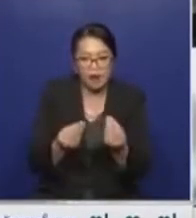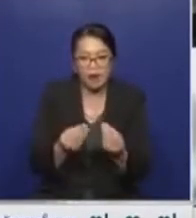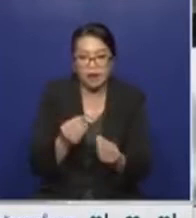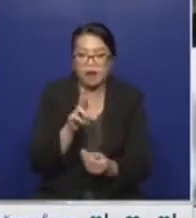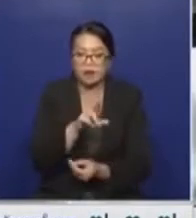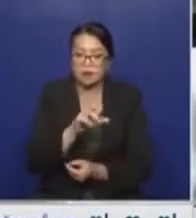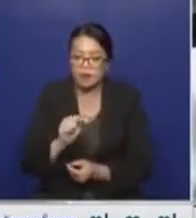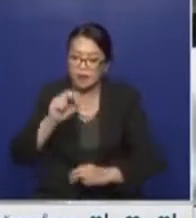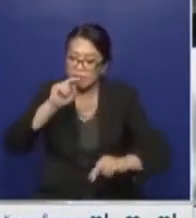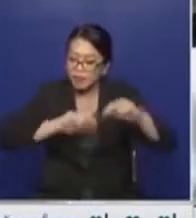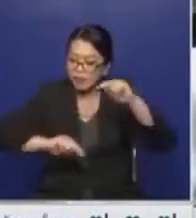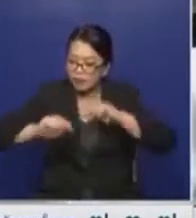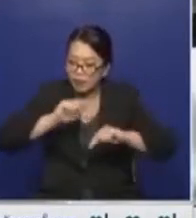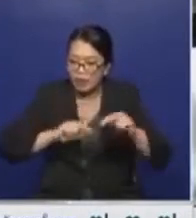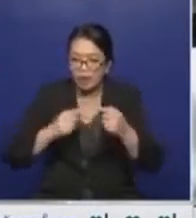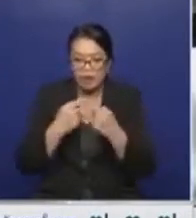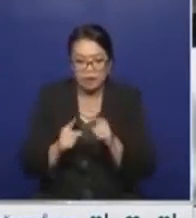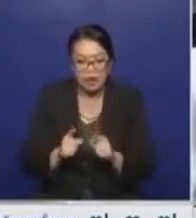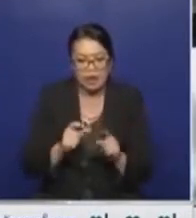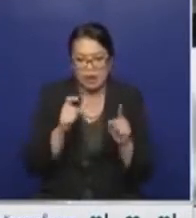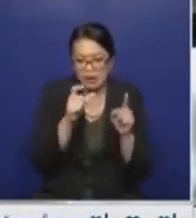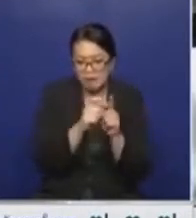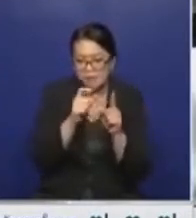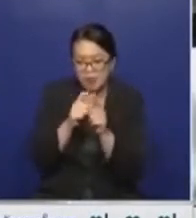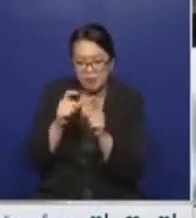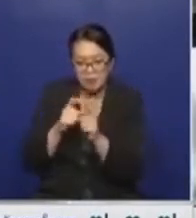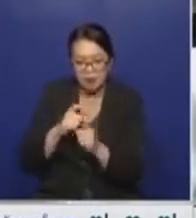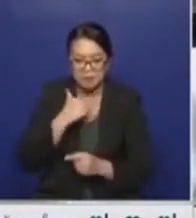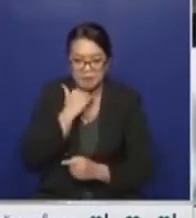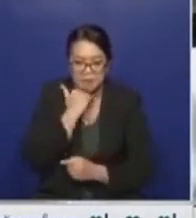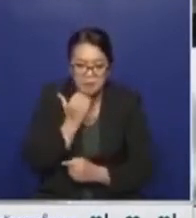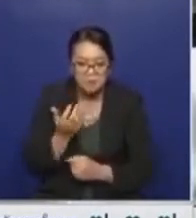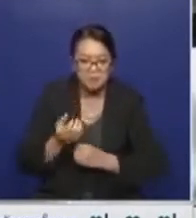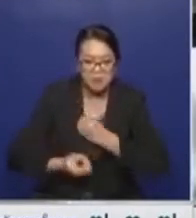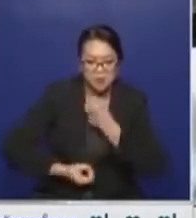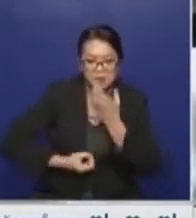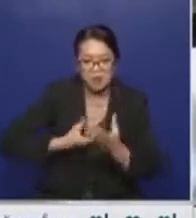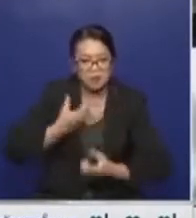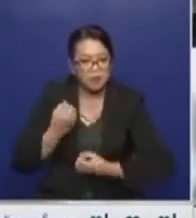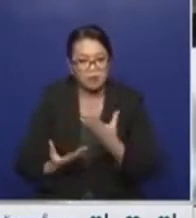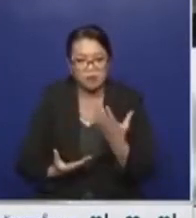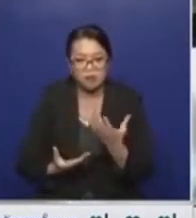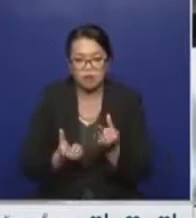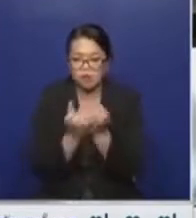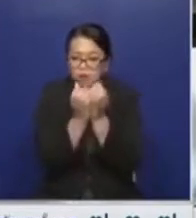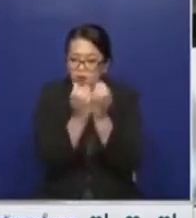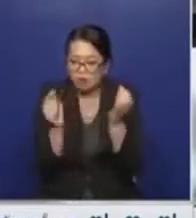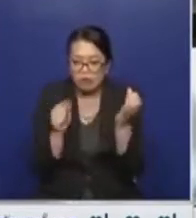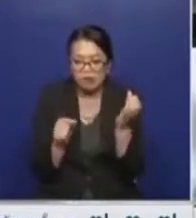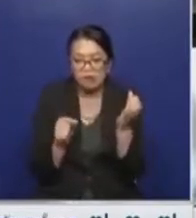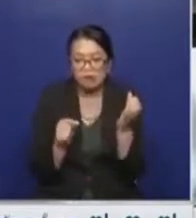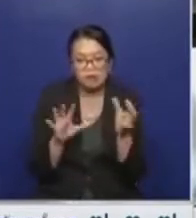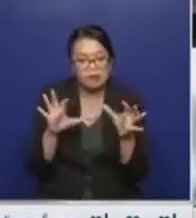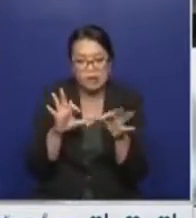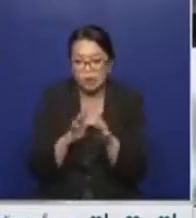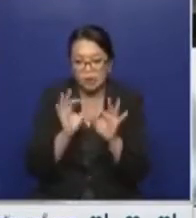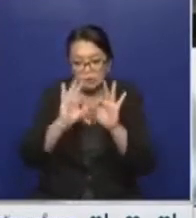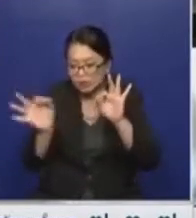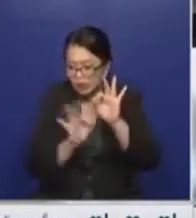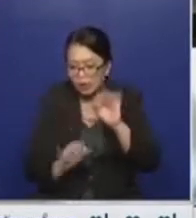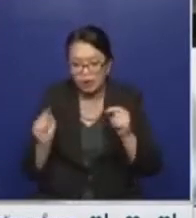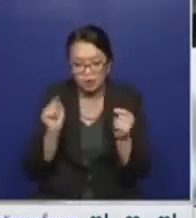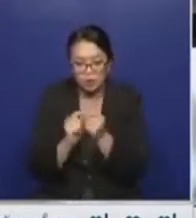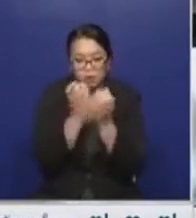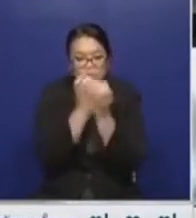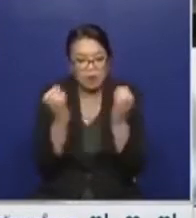ณาแต่ละถ้อยคำที่พูดออกมานั้นเนี่ยไม่อยู่ในวาระอยู่ในเนื้อหาที่เรากำลังพิจ